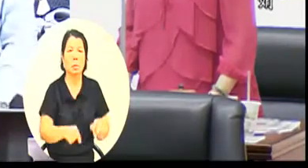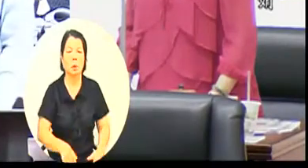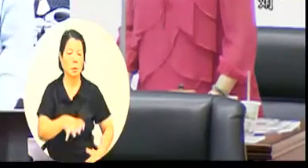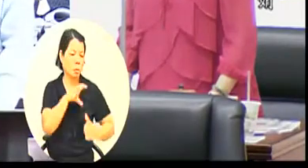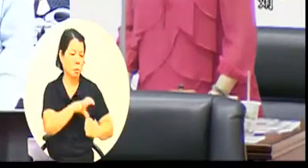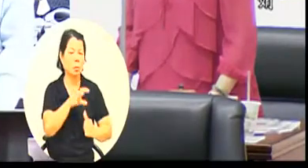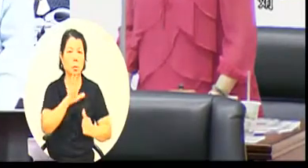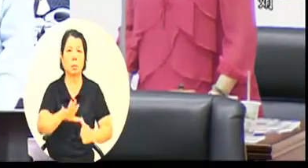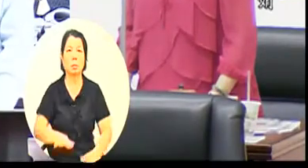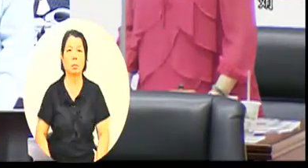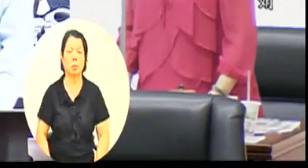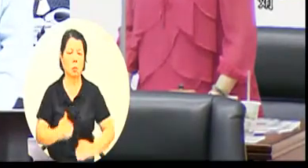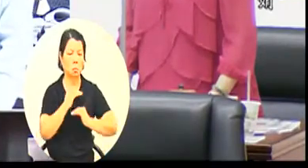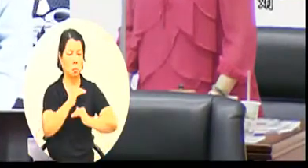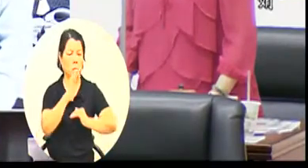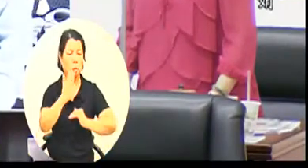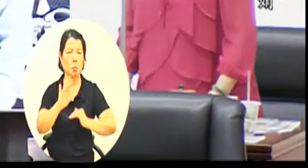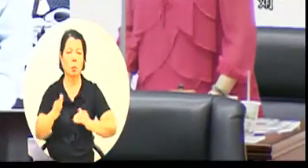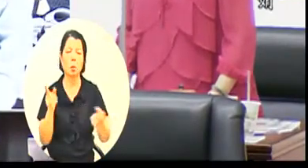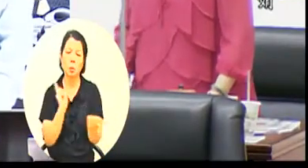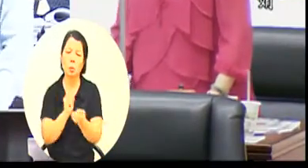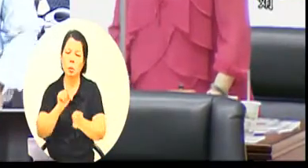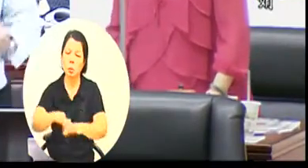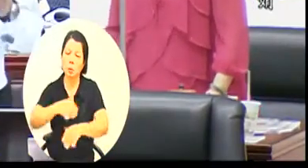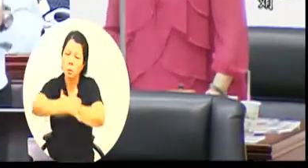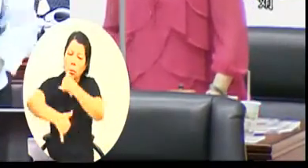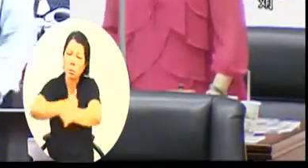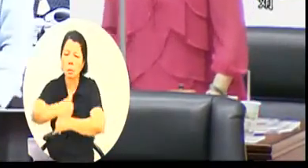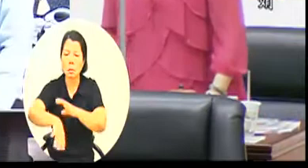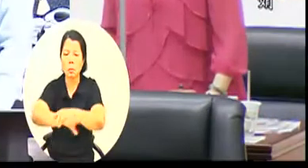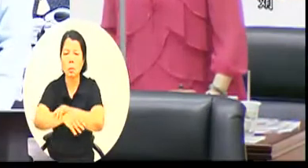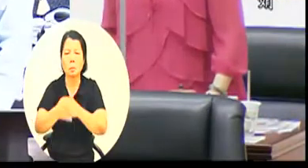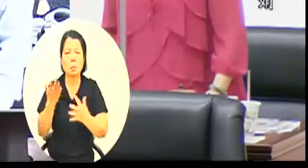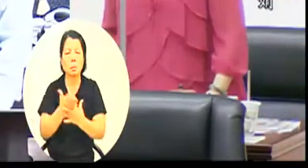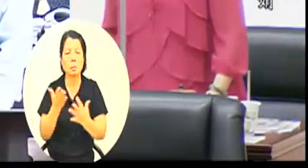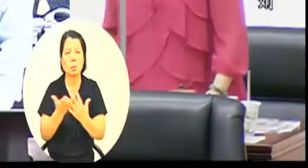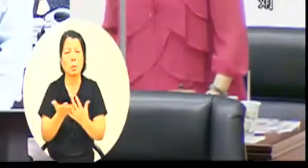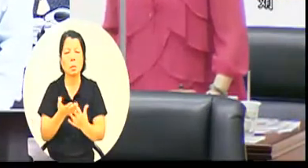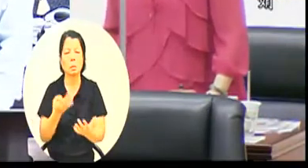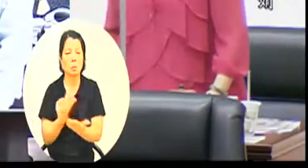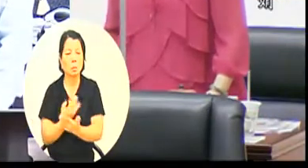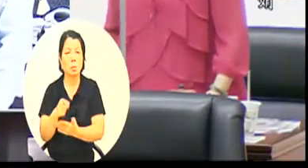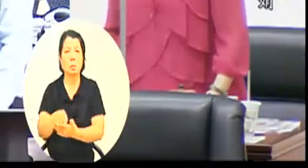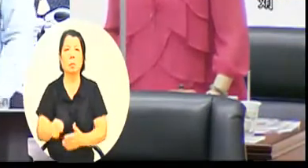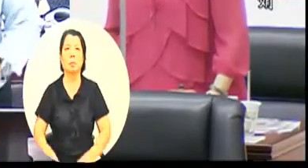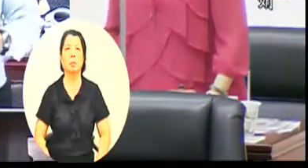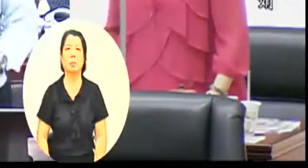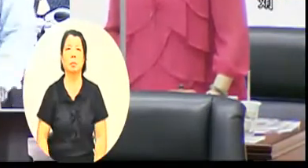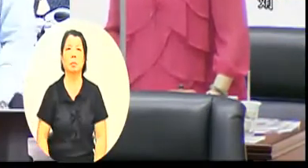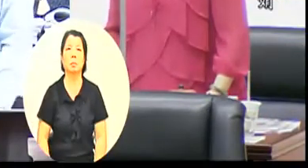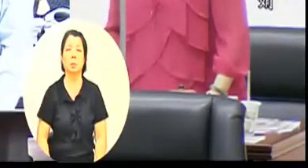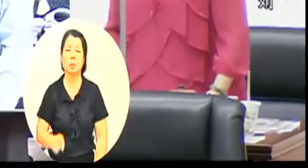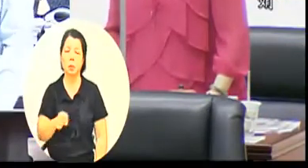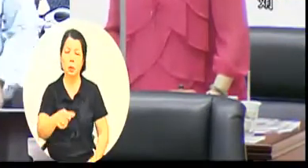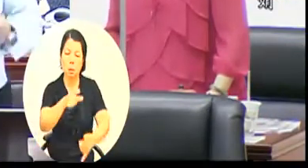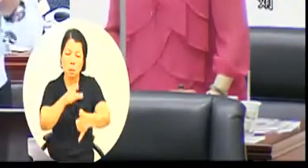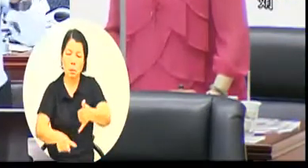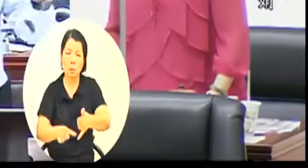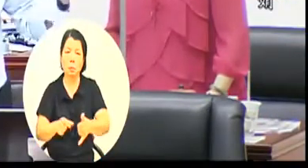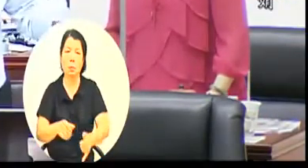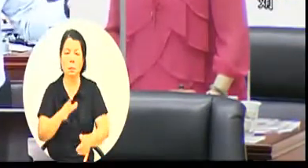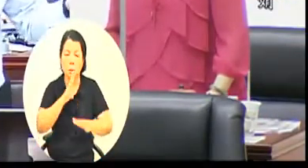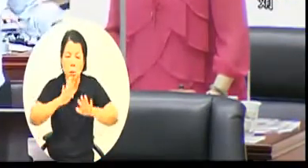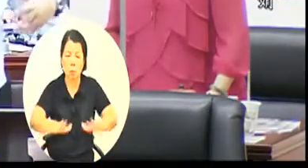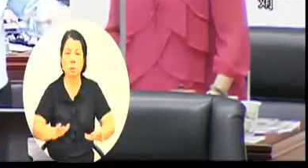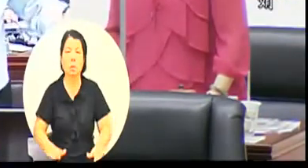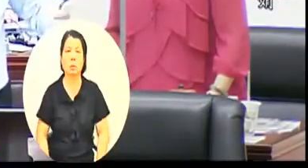缩，那对于现代的生活空间来讲，确实是有如议员所讲的这样一个状况。但是因为这个案子本身是今天